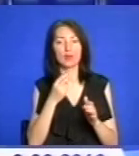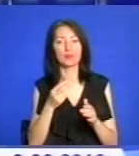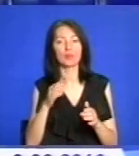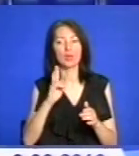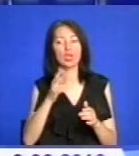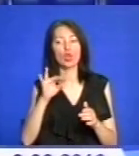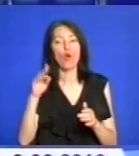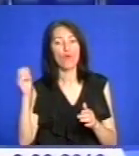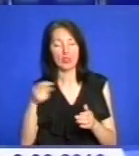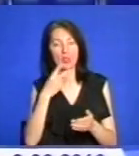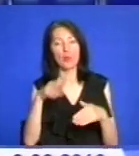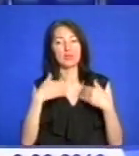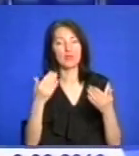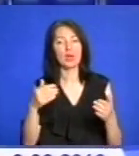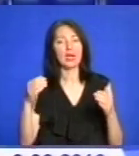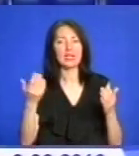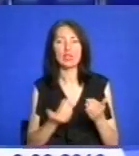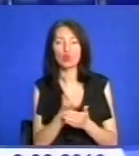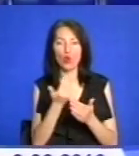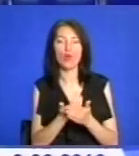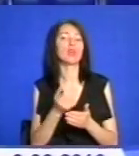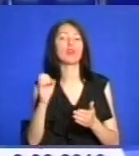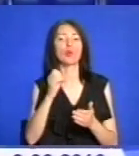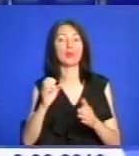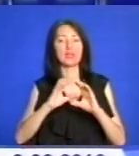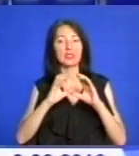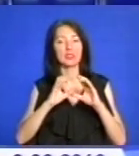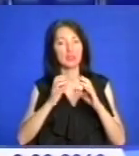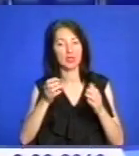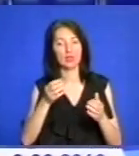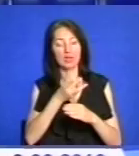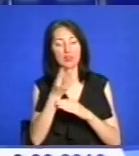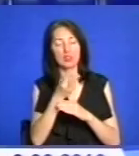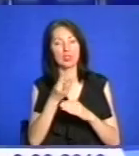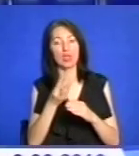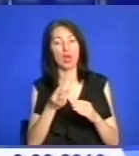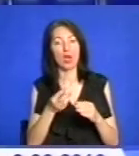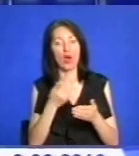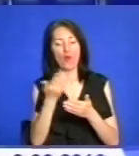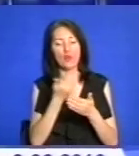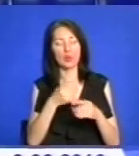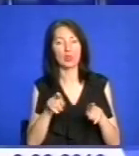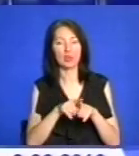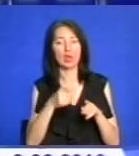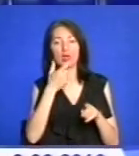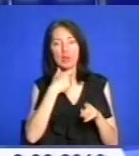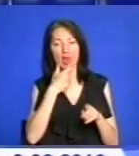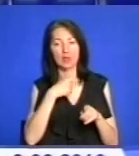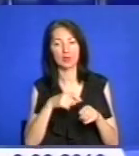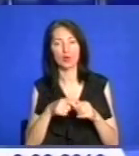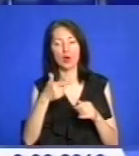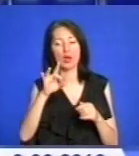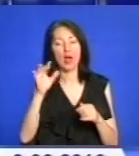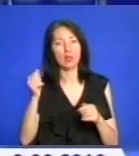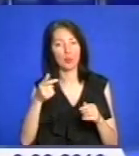представляє як найновіші європейські стрічки, так і світову кінокласику. Лауреата гран-при шляхом голосування обирають глядачі.